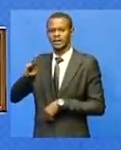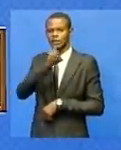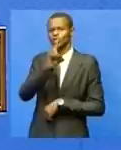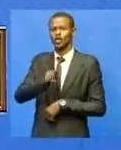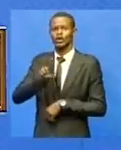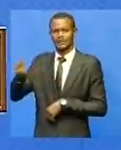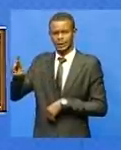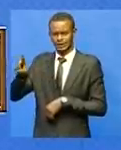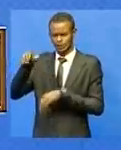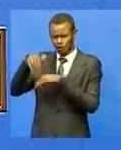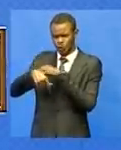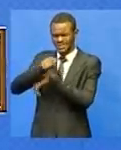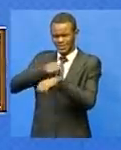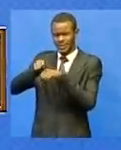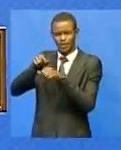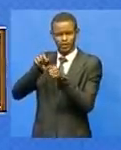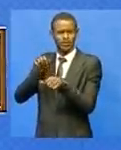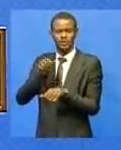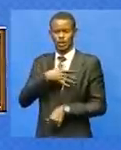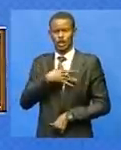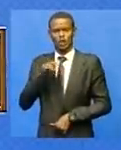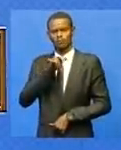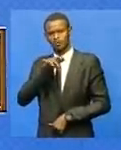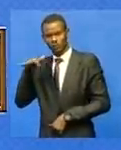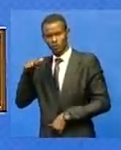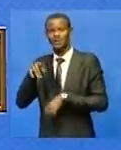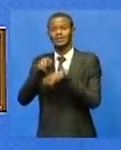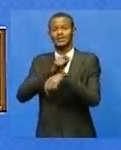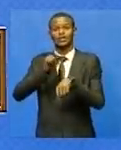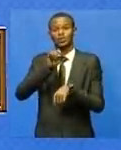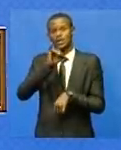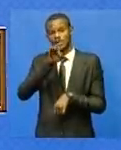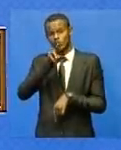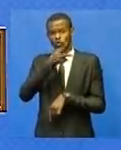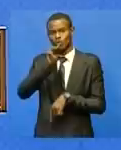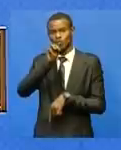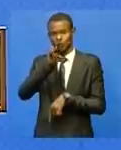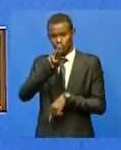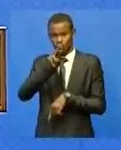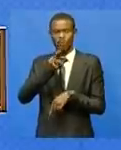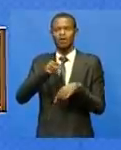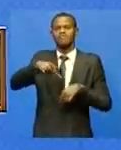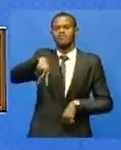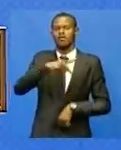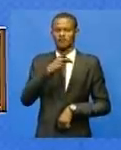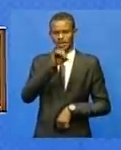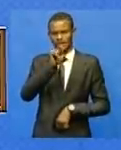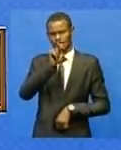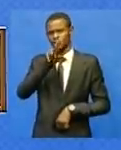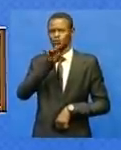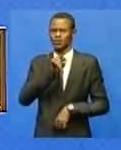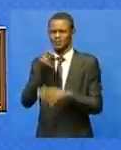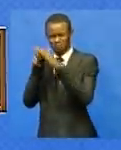Tchabi, chefferie Banyali Kilo, en territoire d'Irumu dans la province de l'Ituri. Il a déploré cet